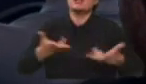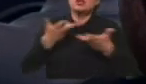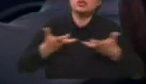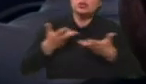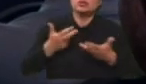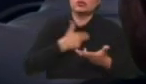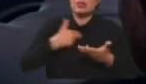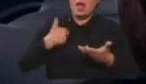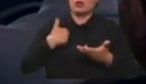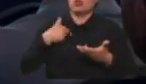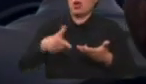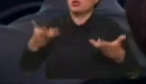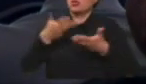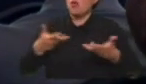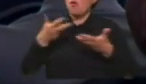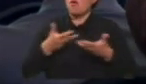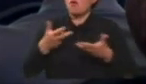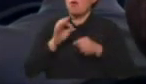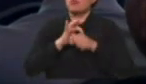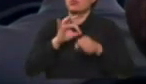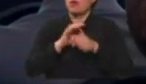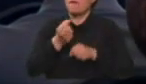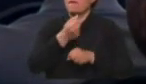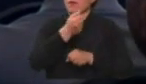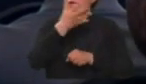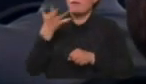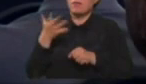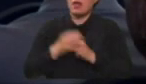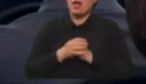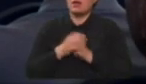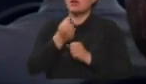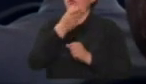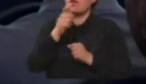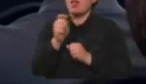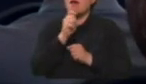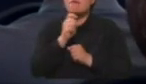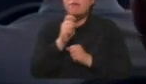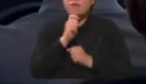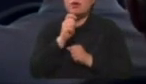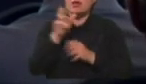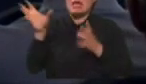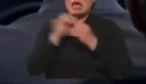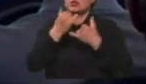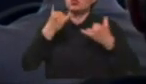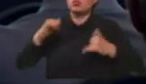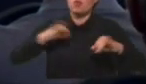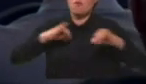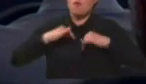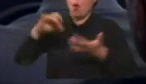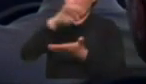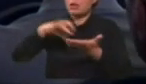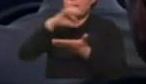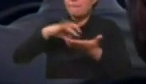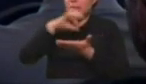stowarzyszenie nasze w tym roku przeprowadziło wiele wywiadów właśnie z włodarzami gmin,